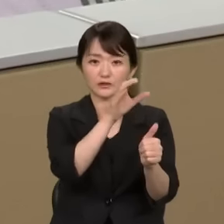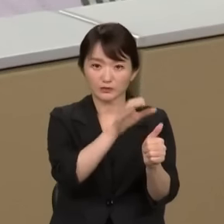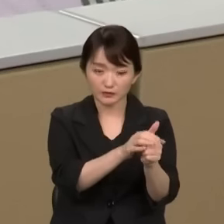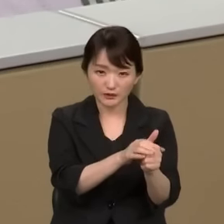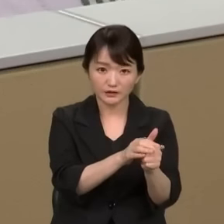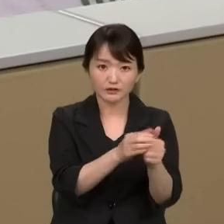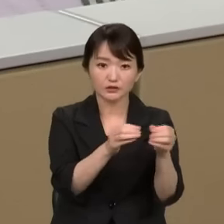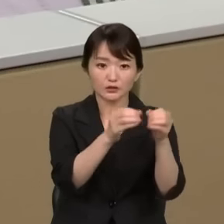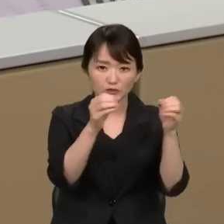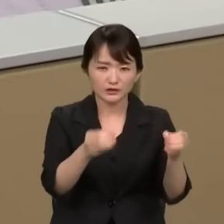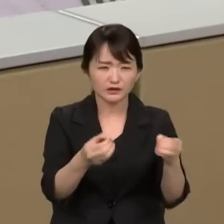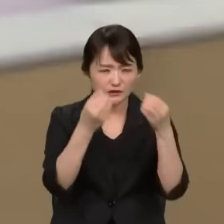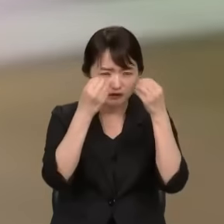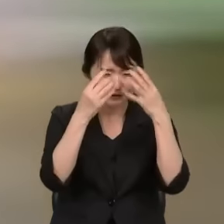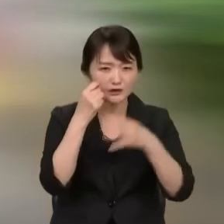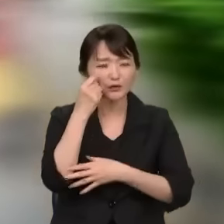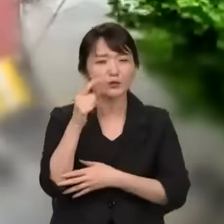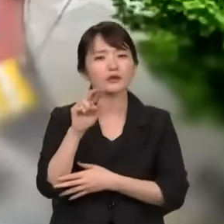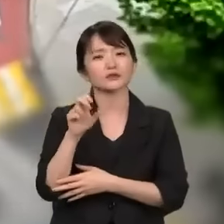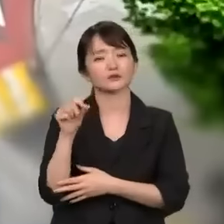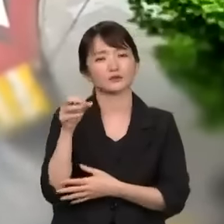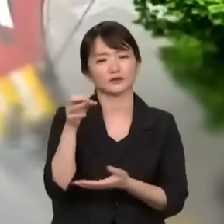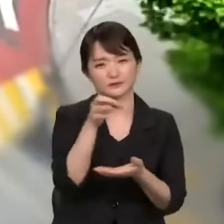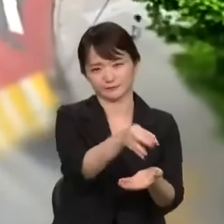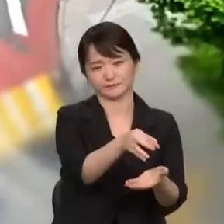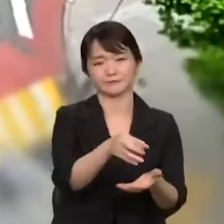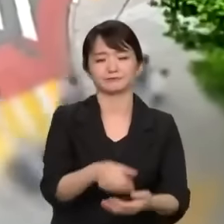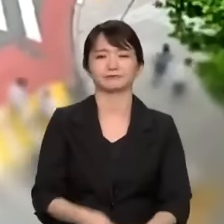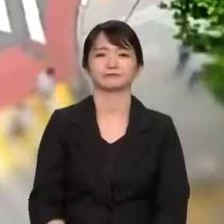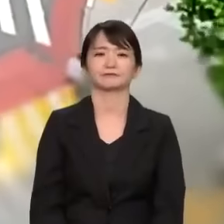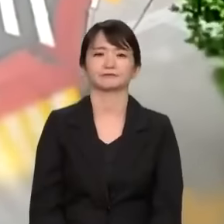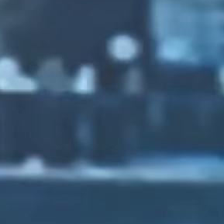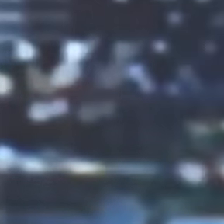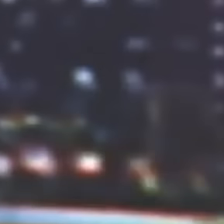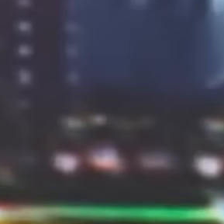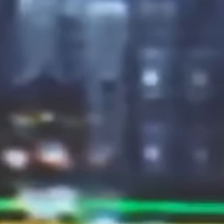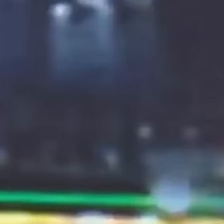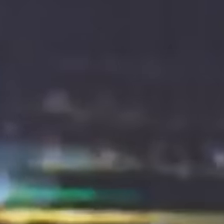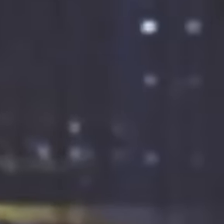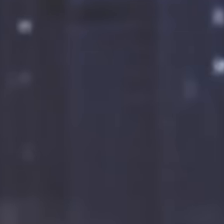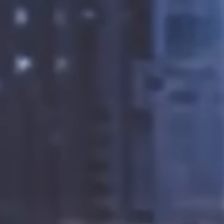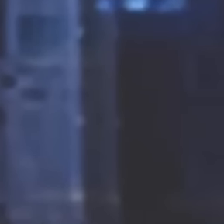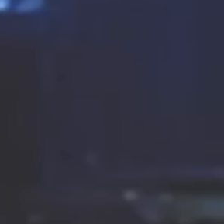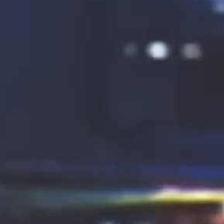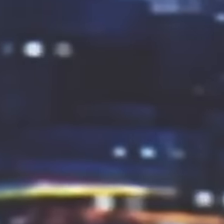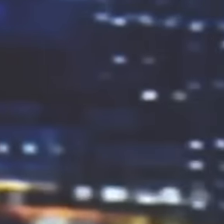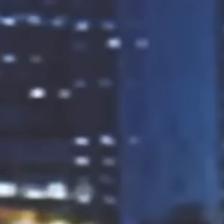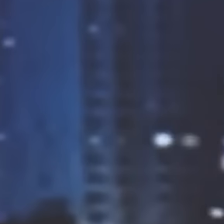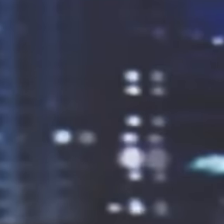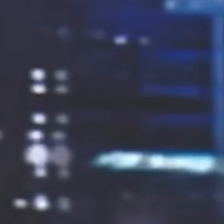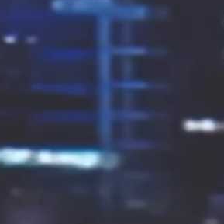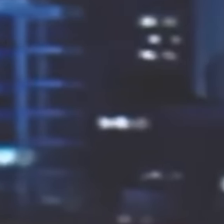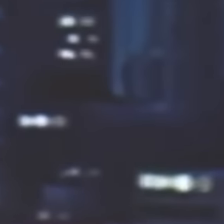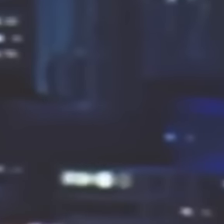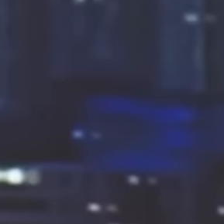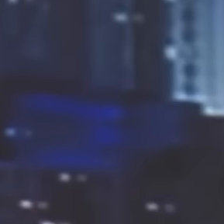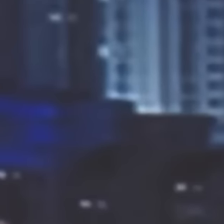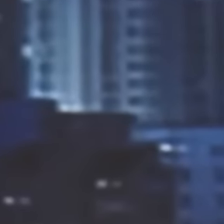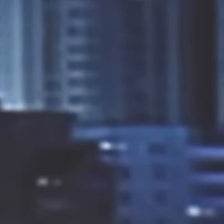20만 원을 지급합니다 JTBC 김입니다 JTBC 뉴스를 시청해 주셔서